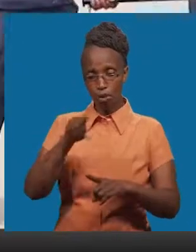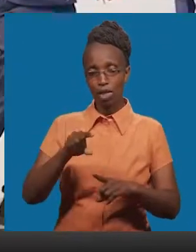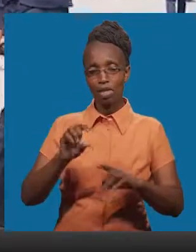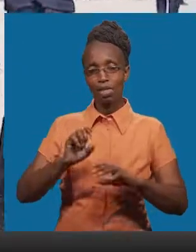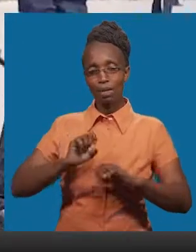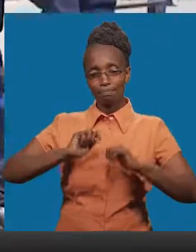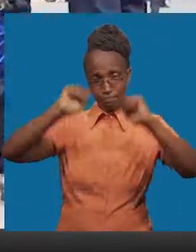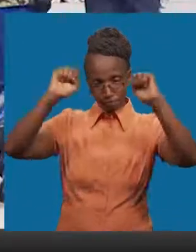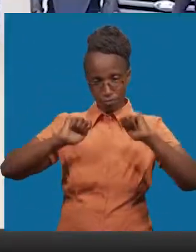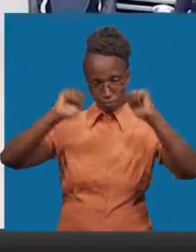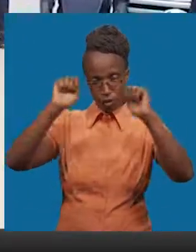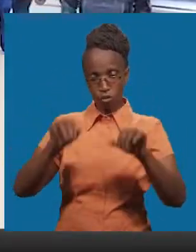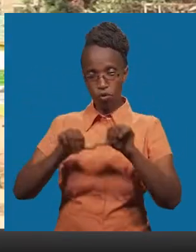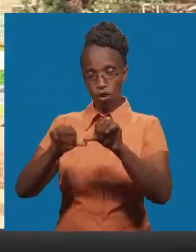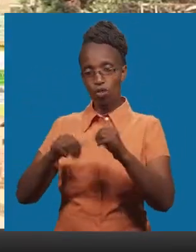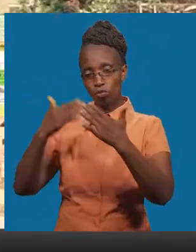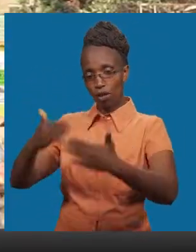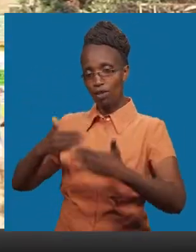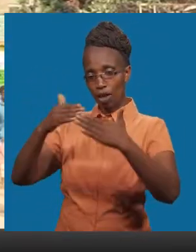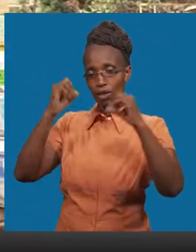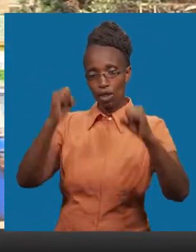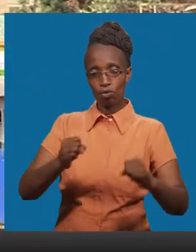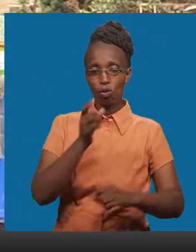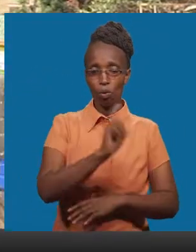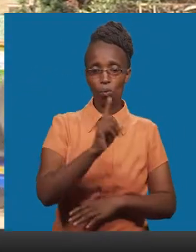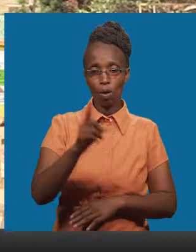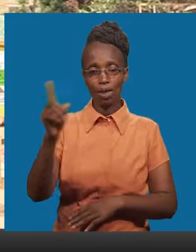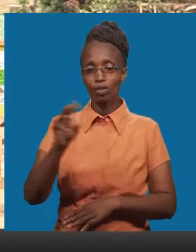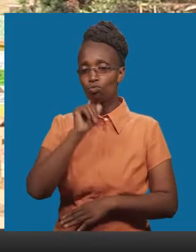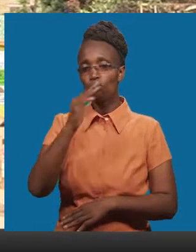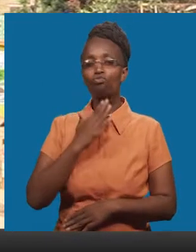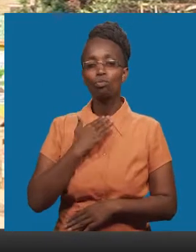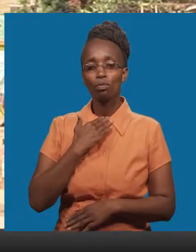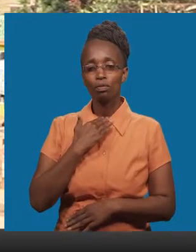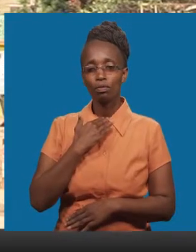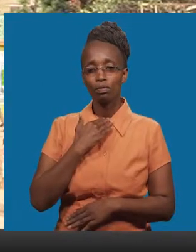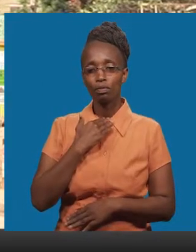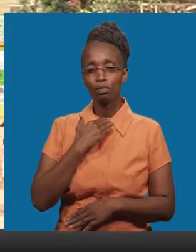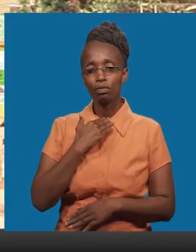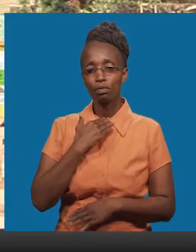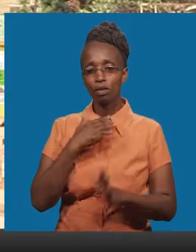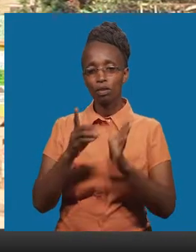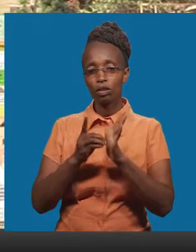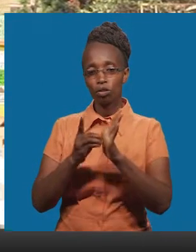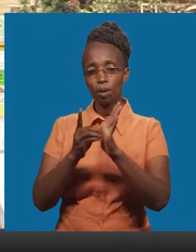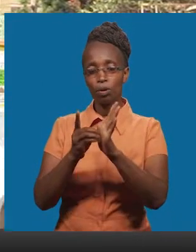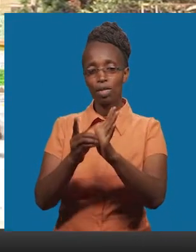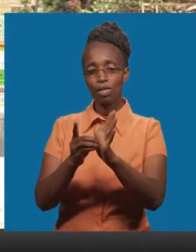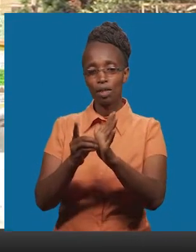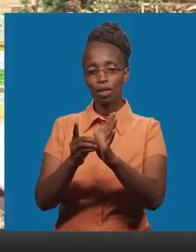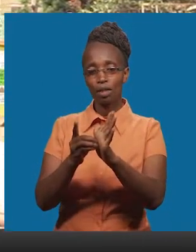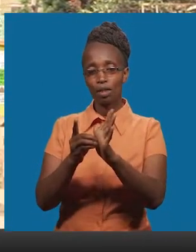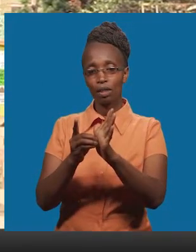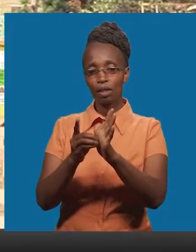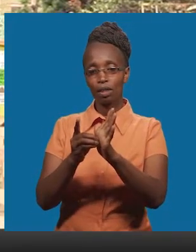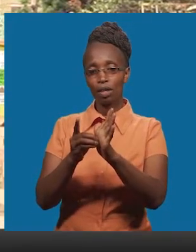hawataruhusu maandamano hayo kuendelea. I'm giving a very strong warning. As the county commander here, I don't want to, if you want to